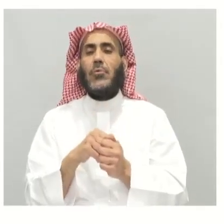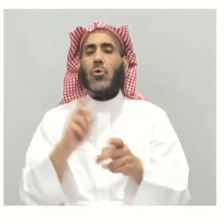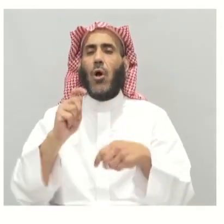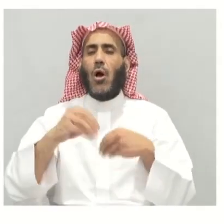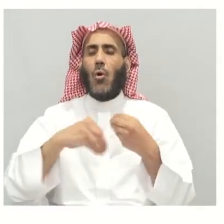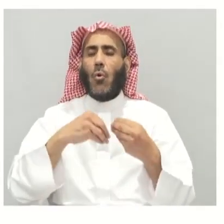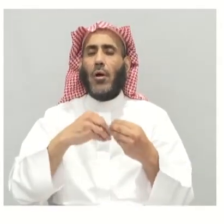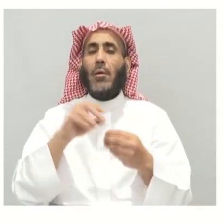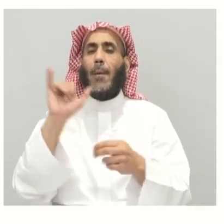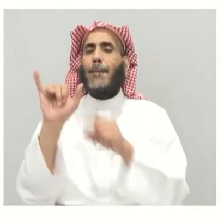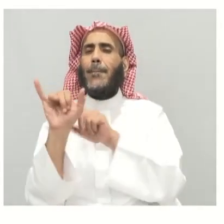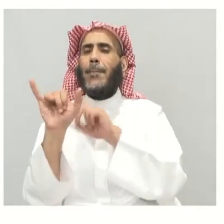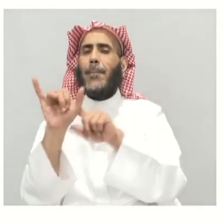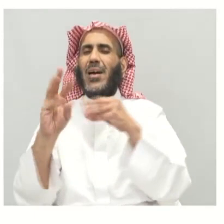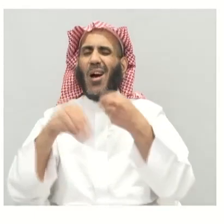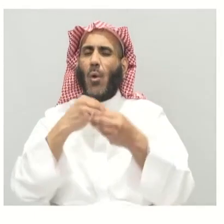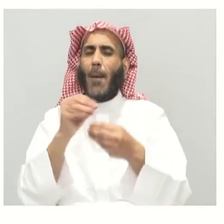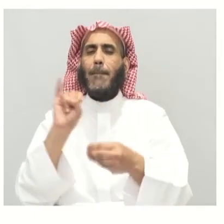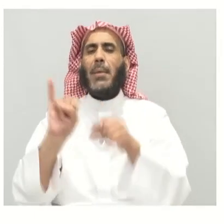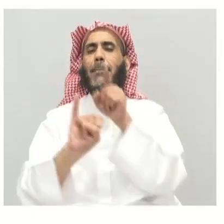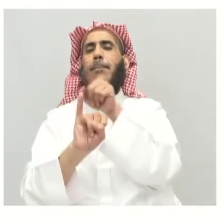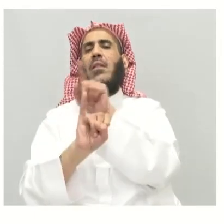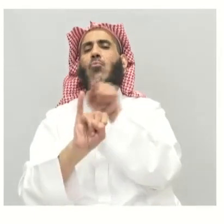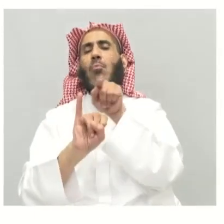أحوله للمضارع، أقلب حرف المضارعة ميما مضمومة